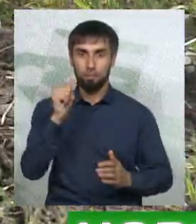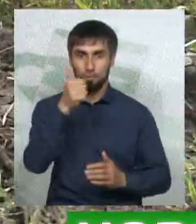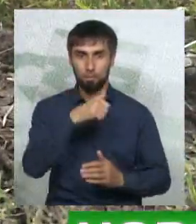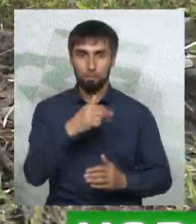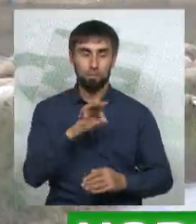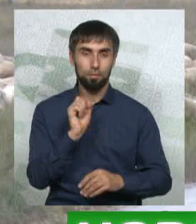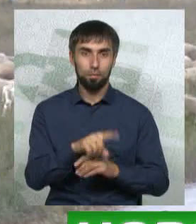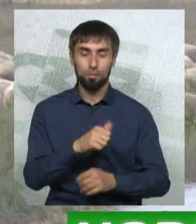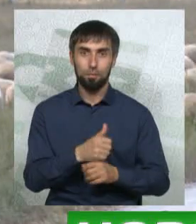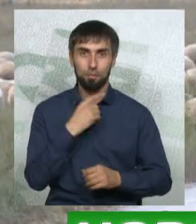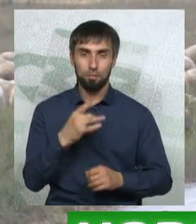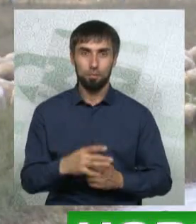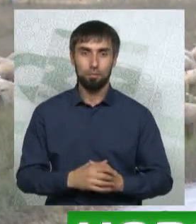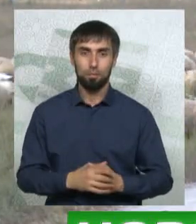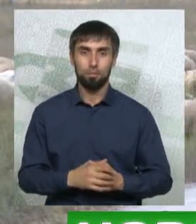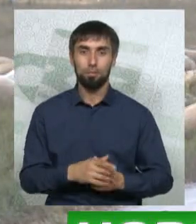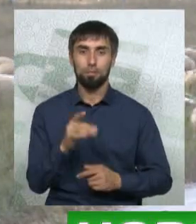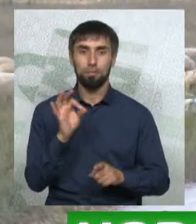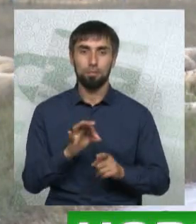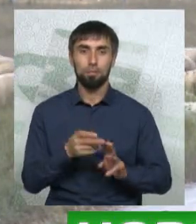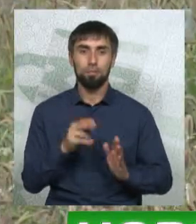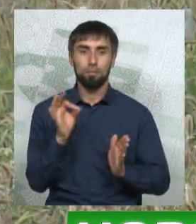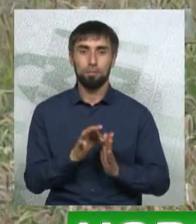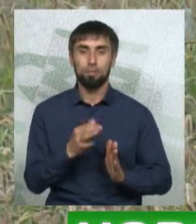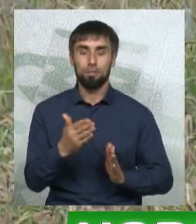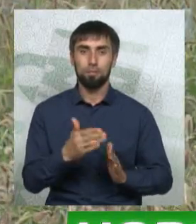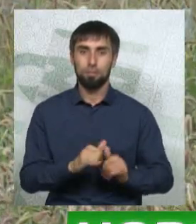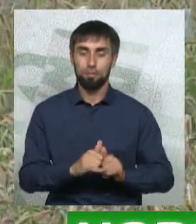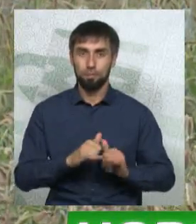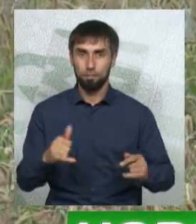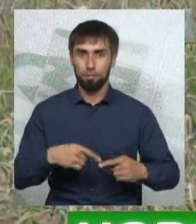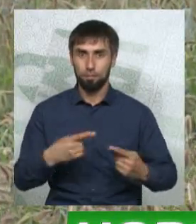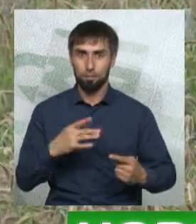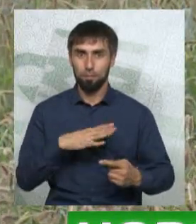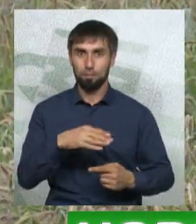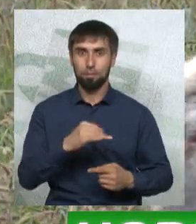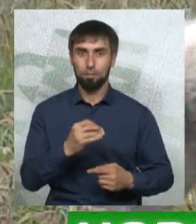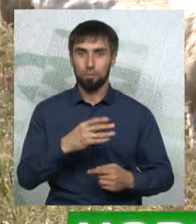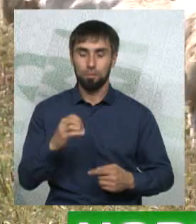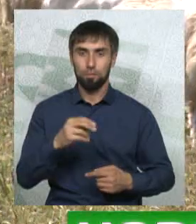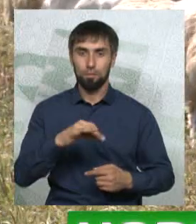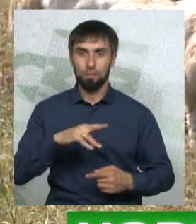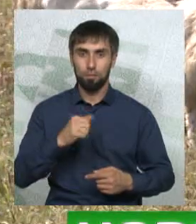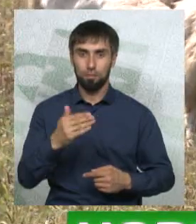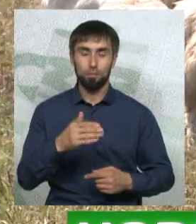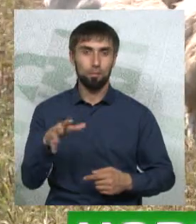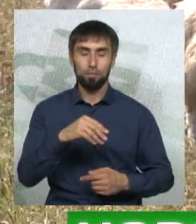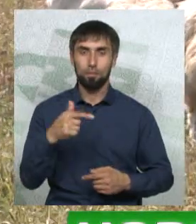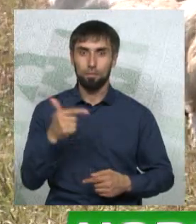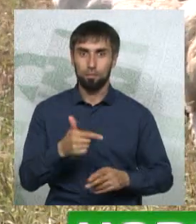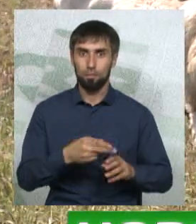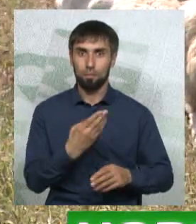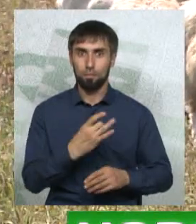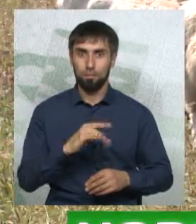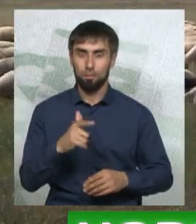по распоряжению главы республики в целях развития животноводства в регионе. Это тушинская порода, и все овцы грубошерстные. Они